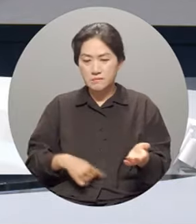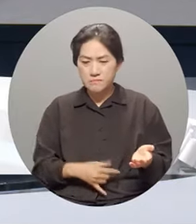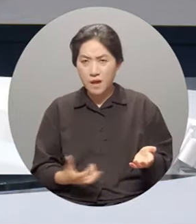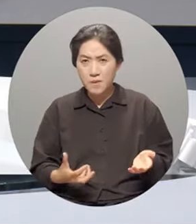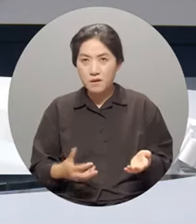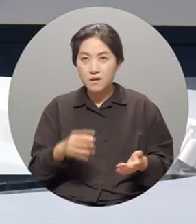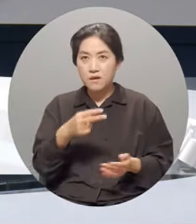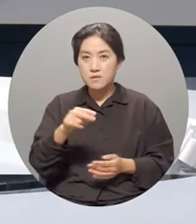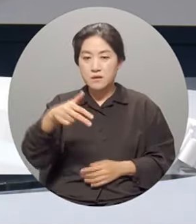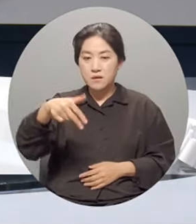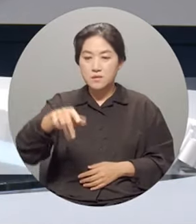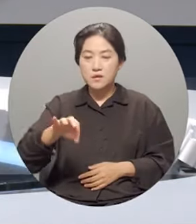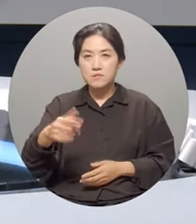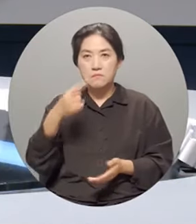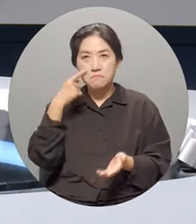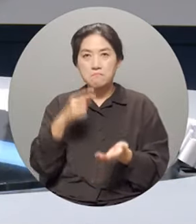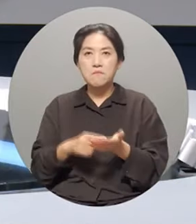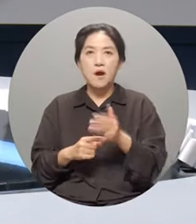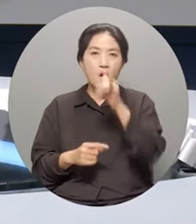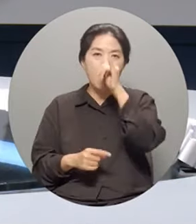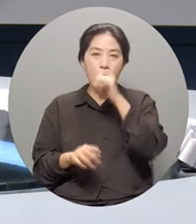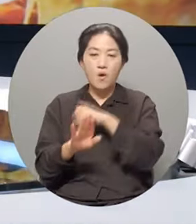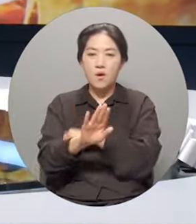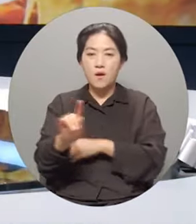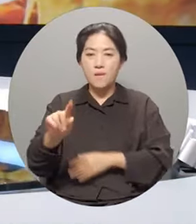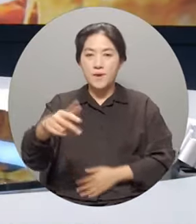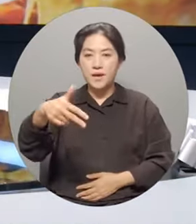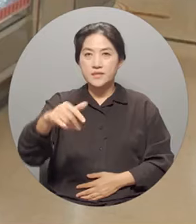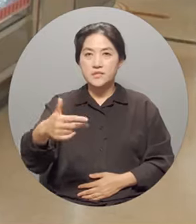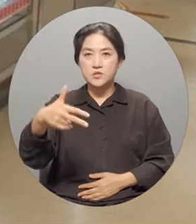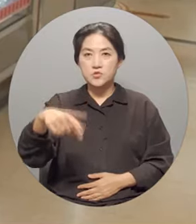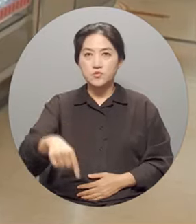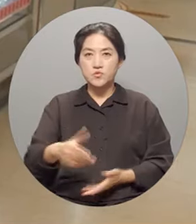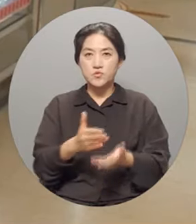대장균도 검출됐습니다. 박진주 기자가 전합니다.